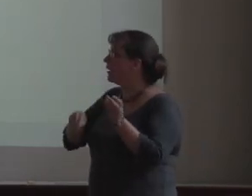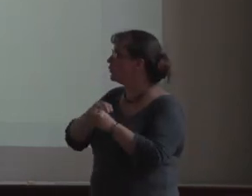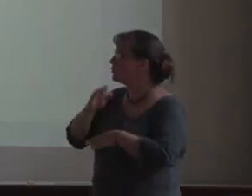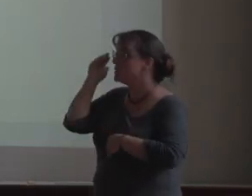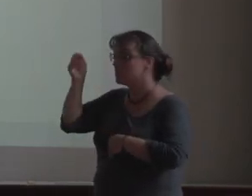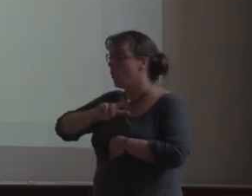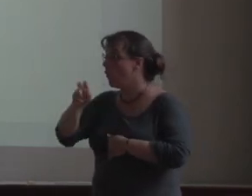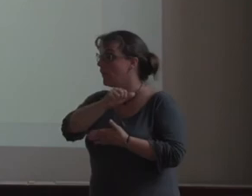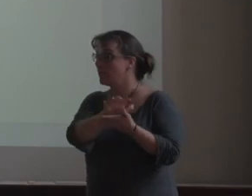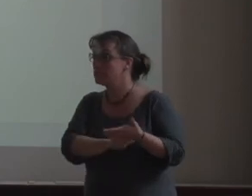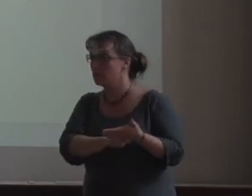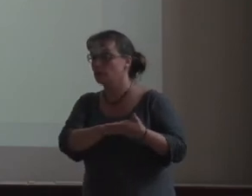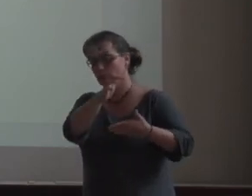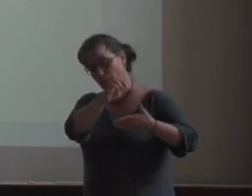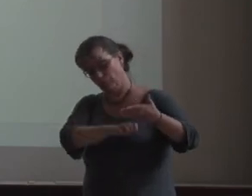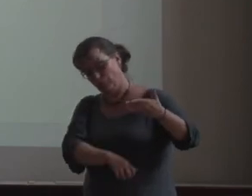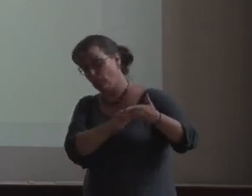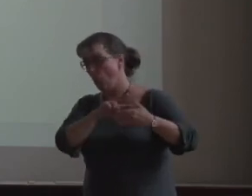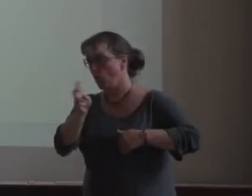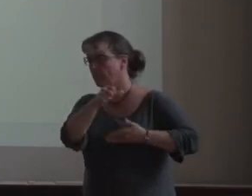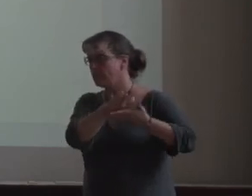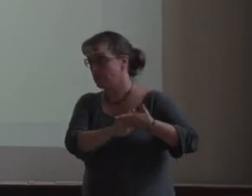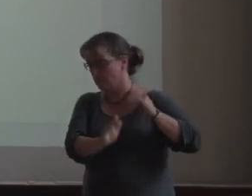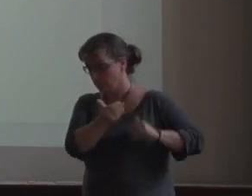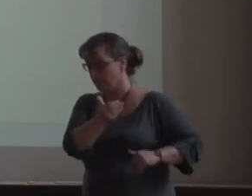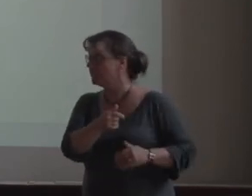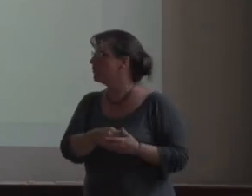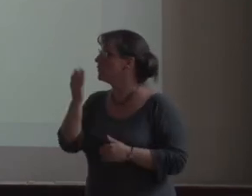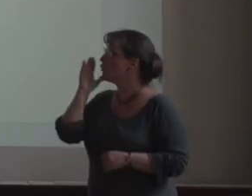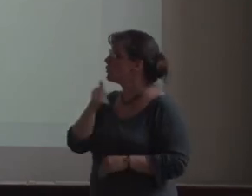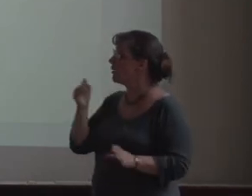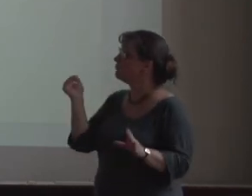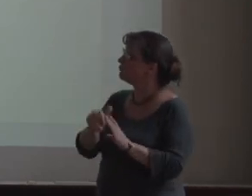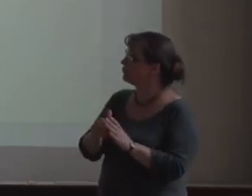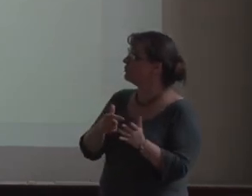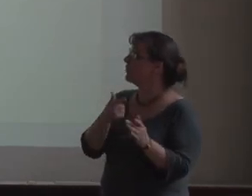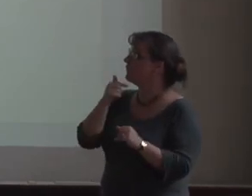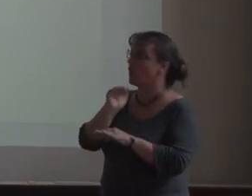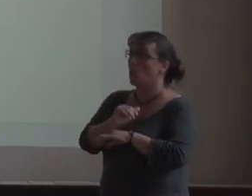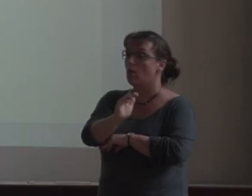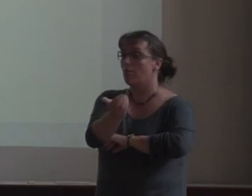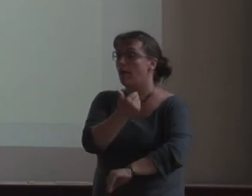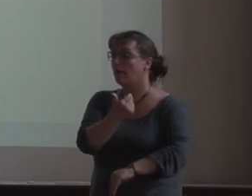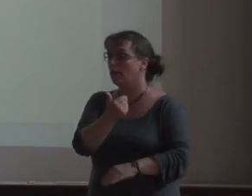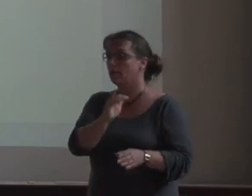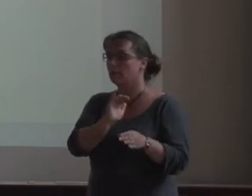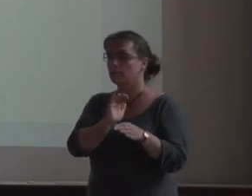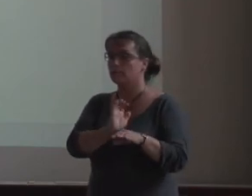file. Donc, à l'intérieur de ce callback, donc là, je l'ai défini en une fonction inline,